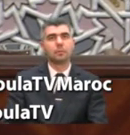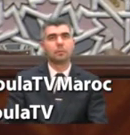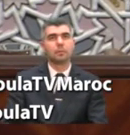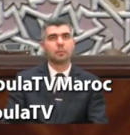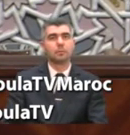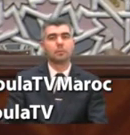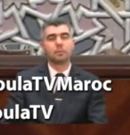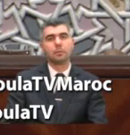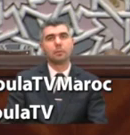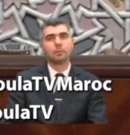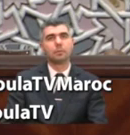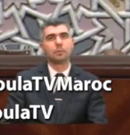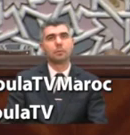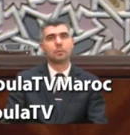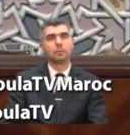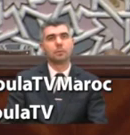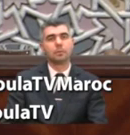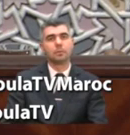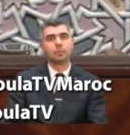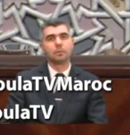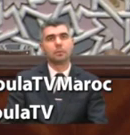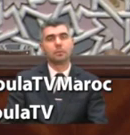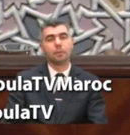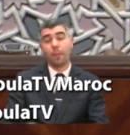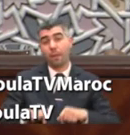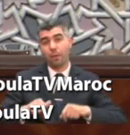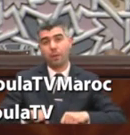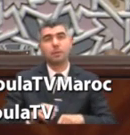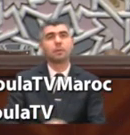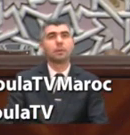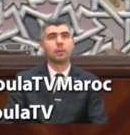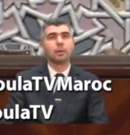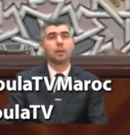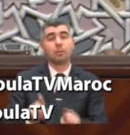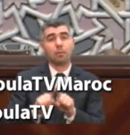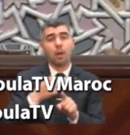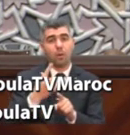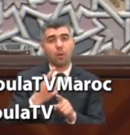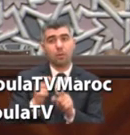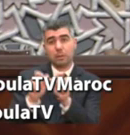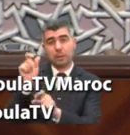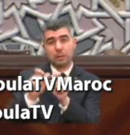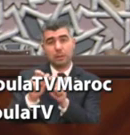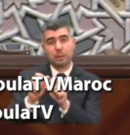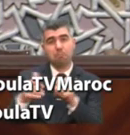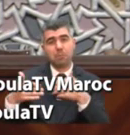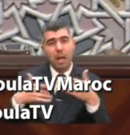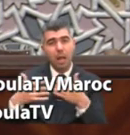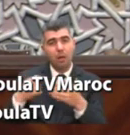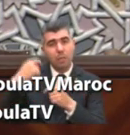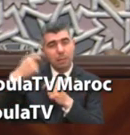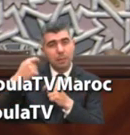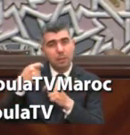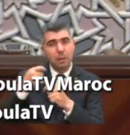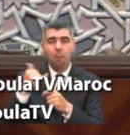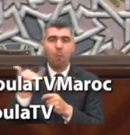ما تبقى من الوقت. تفضل. في وقت تفضل. سيد الوزير، هاد الفنانة والله لا محتاجين بالرعاية. مؤخرا